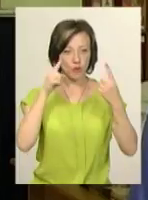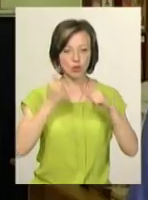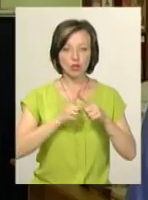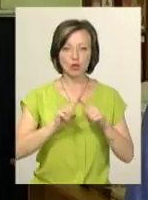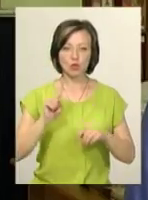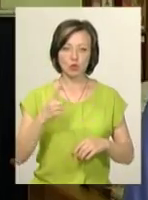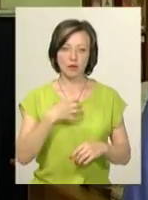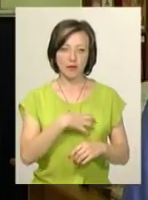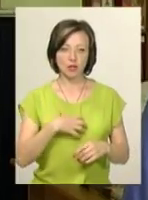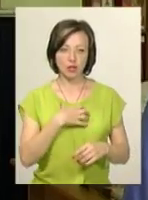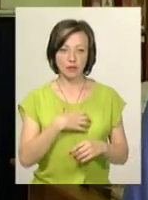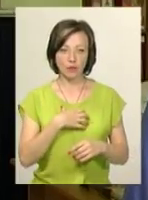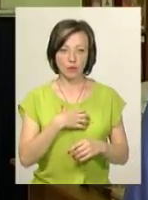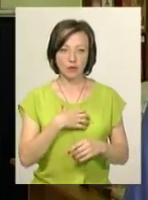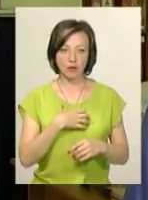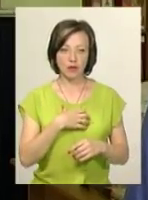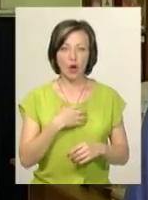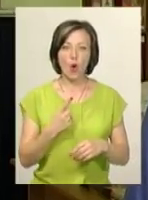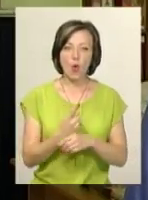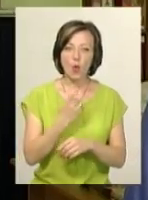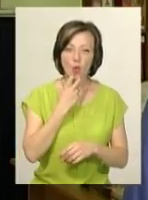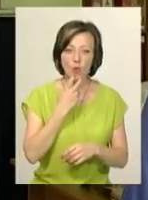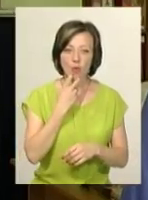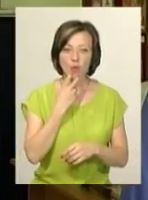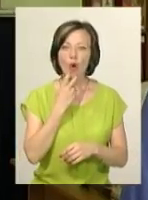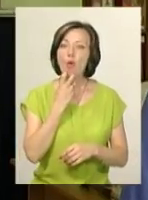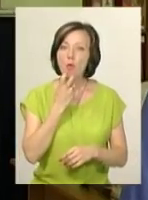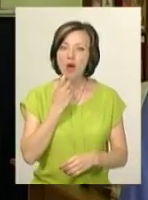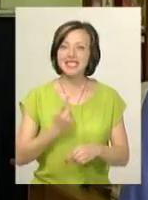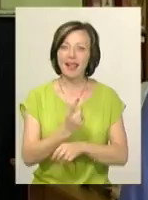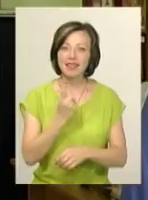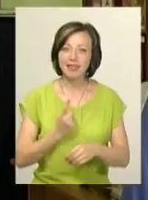дуже важливо. Гумор, сатира,